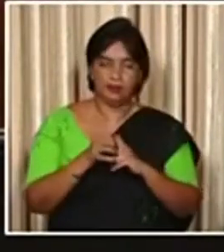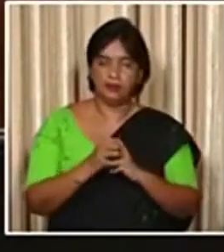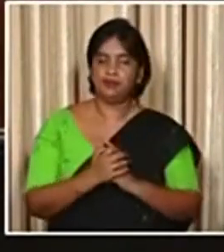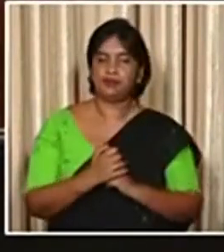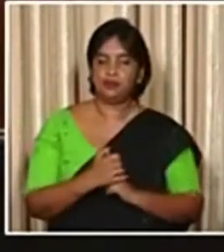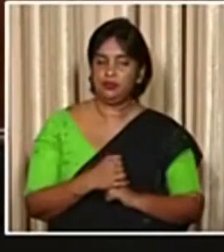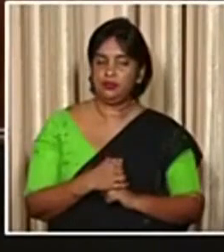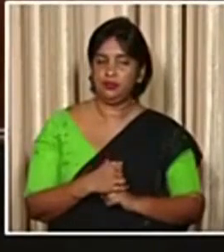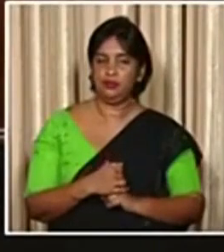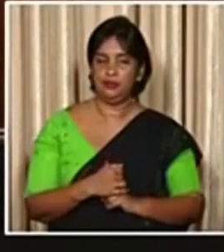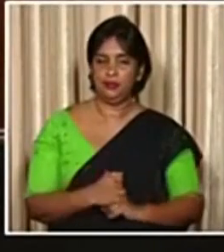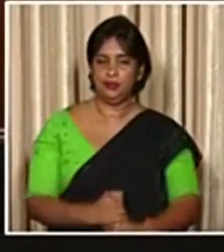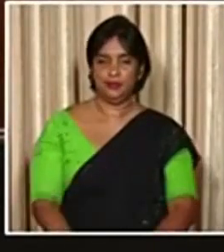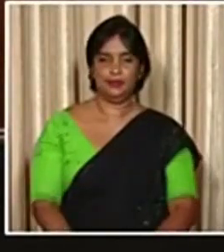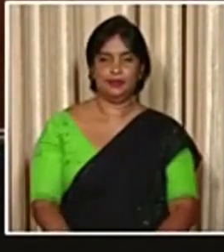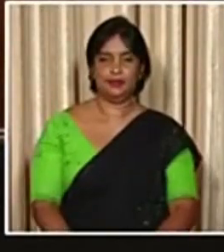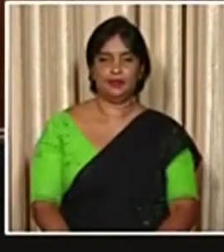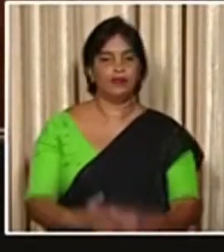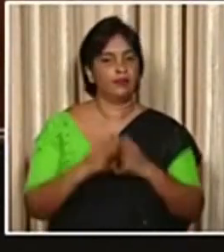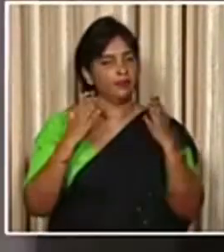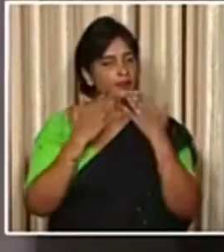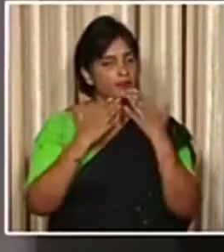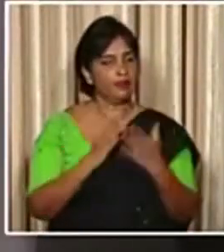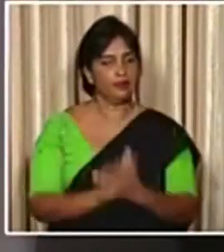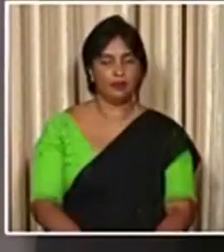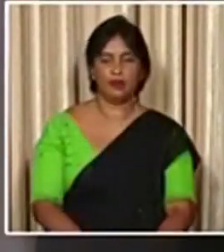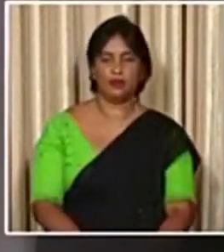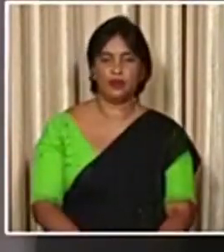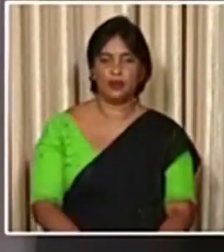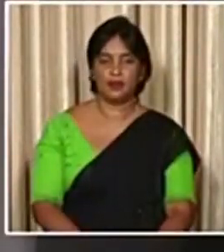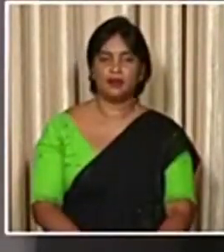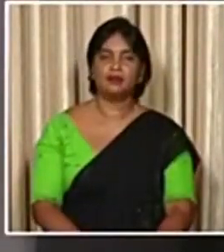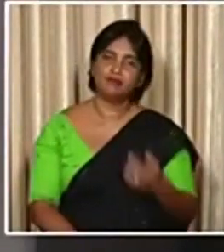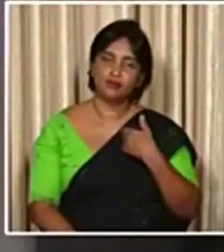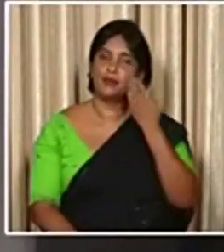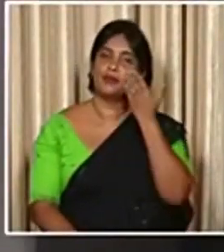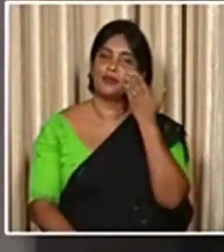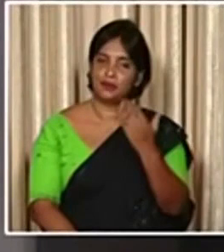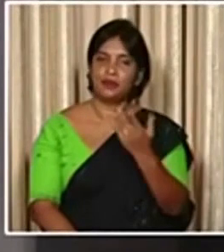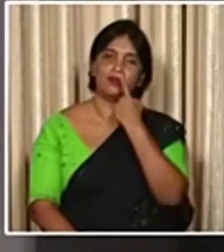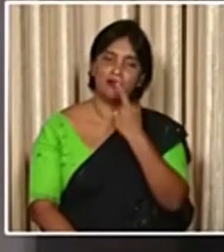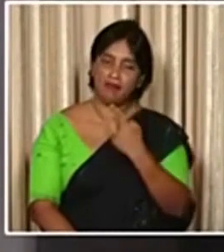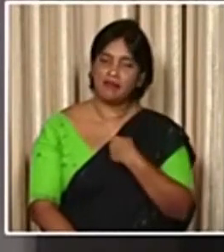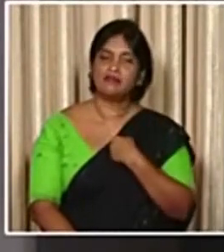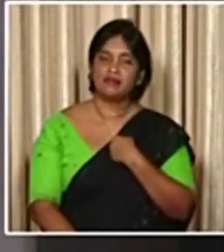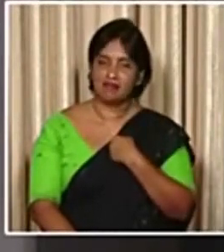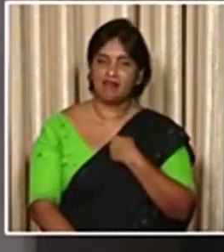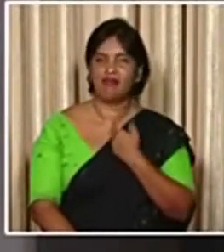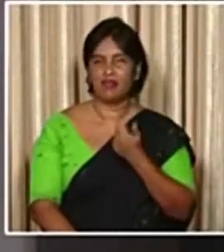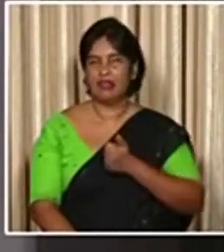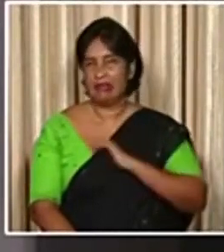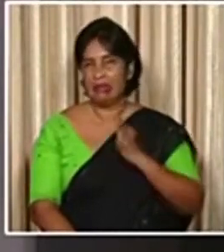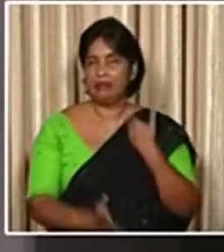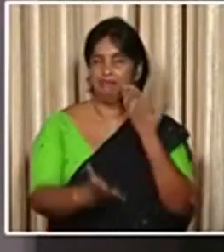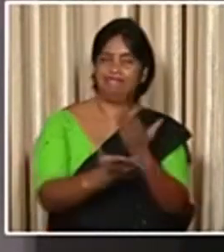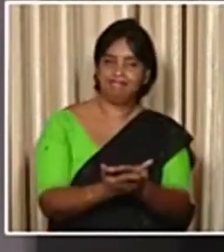අපේ සභානායකතුමා බොහොම ස්තුතියි. මට පේනවා ඔබතුමා කියපු ආකාරයෙන්ම ඔබතුමා ඇත්තට